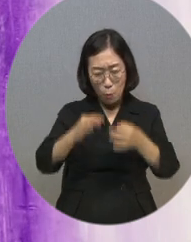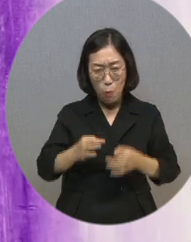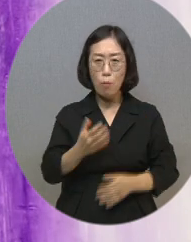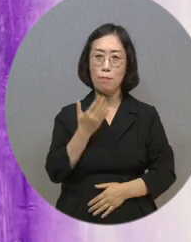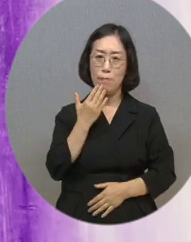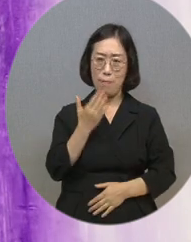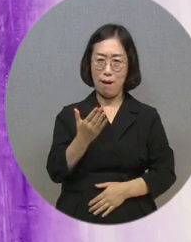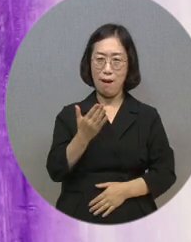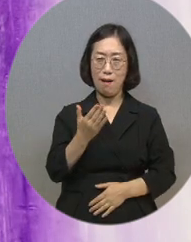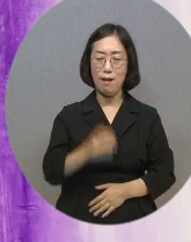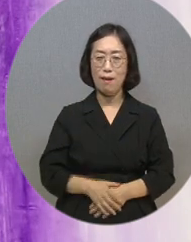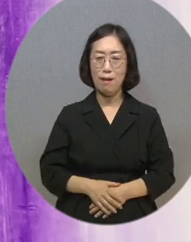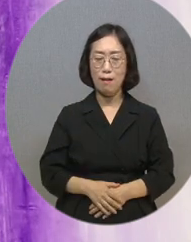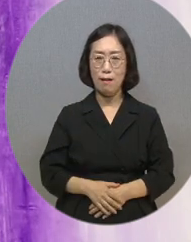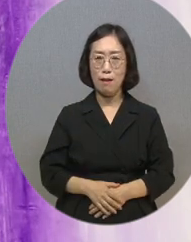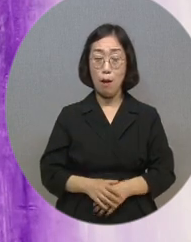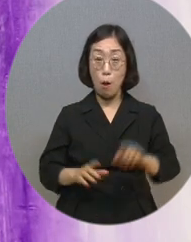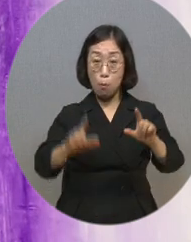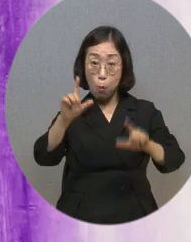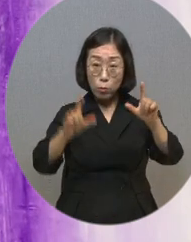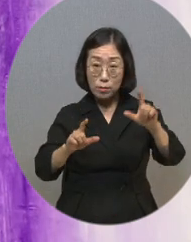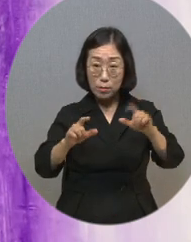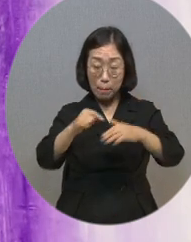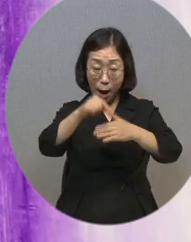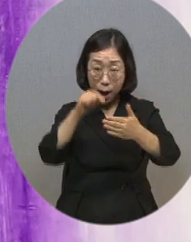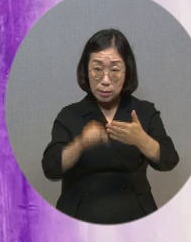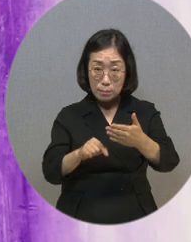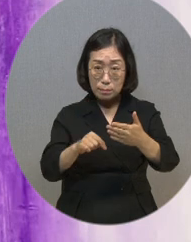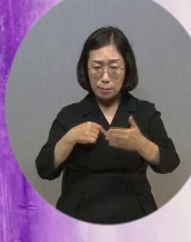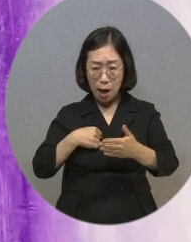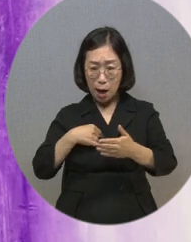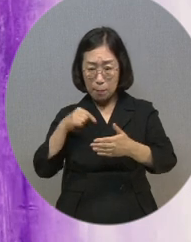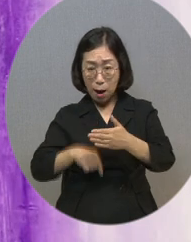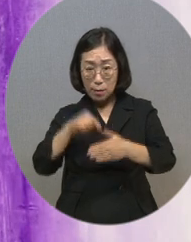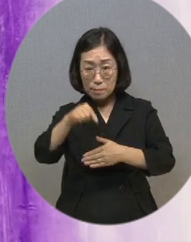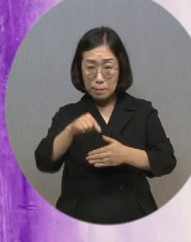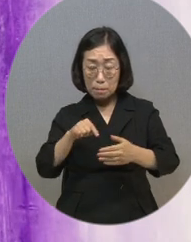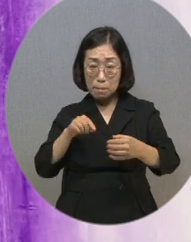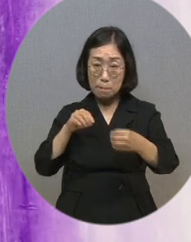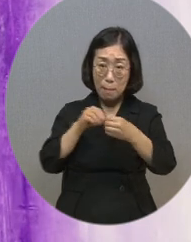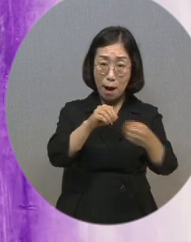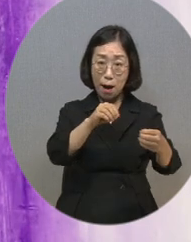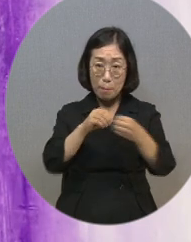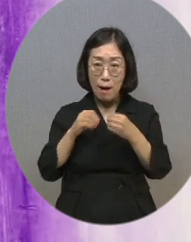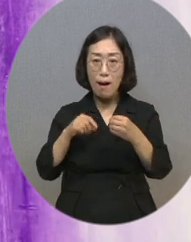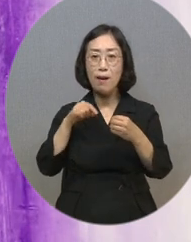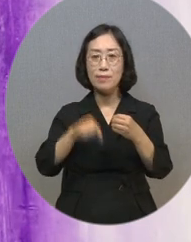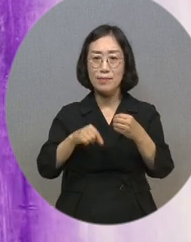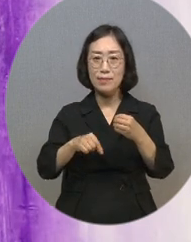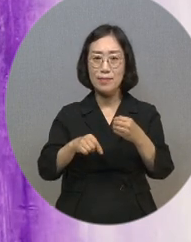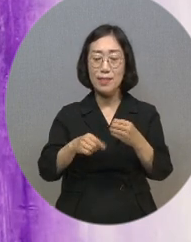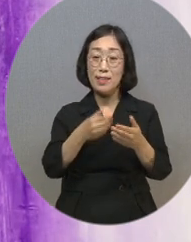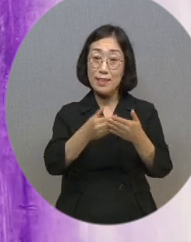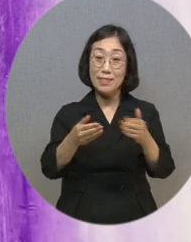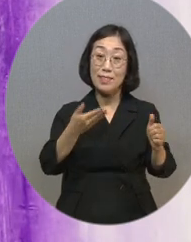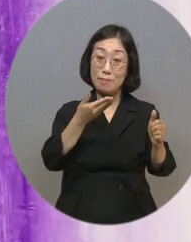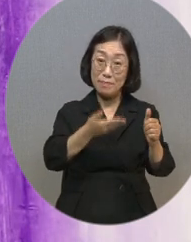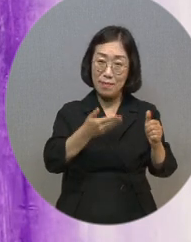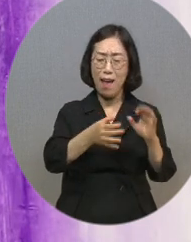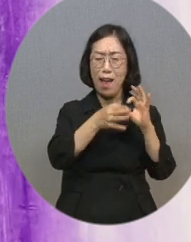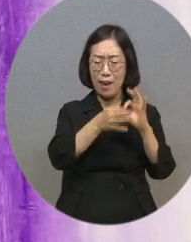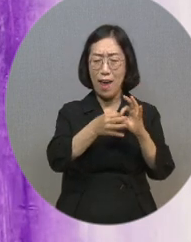합니다. 풍경 속의 마음을 넘어 마음 속의 풍경에 도달하기까지 이행란 작가는